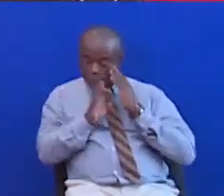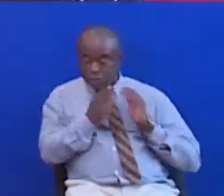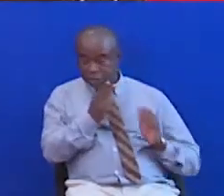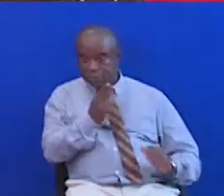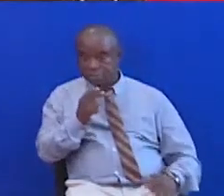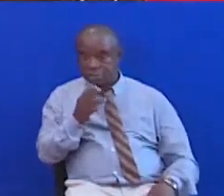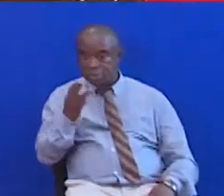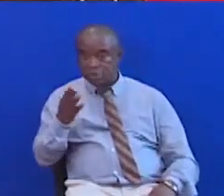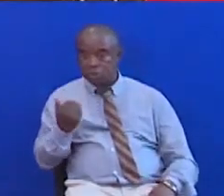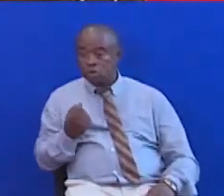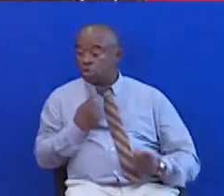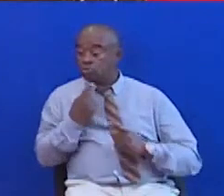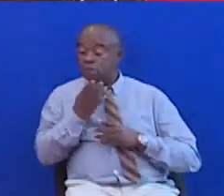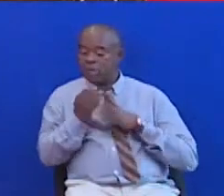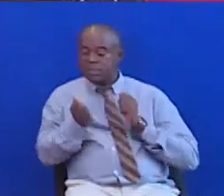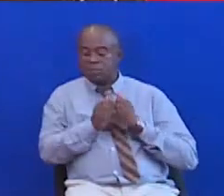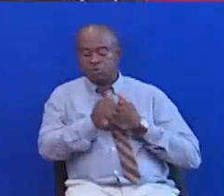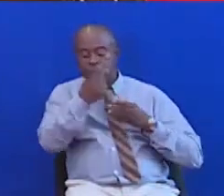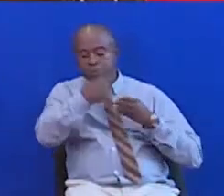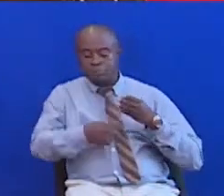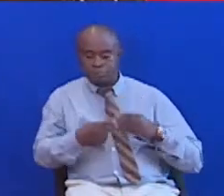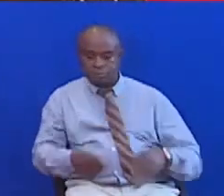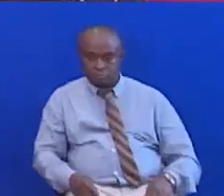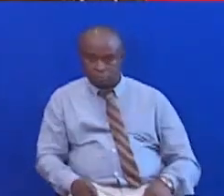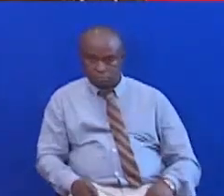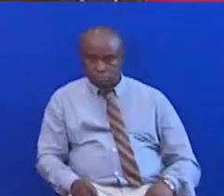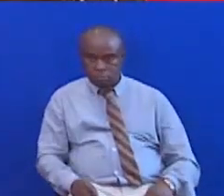2022-2023, tulisema masuala yafuatayo mheshimiwa.